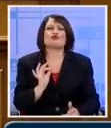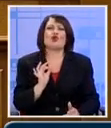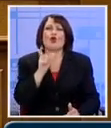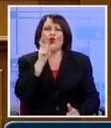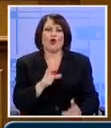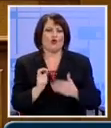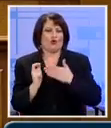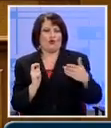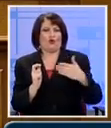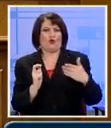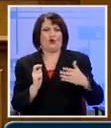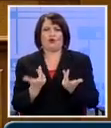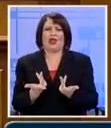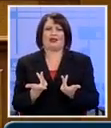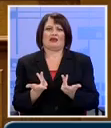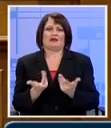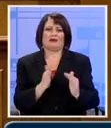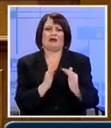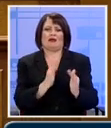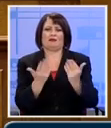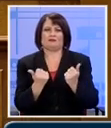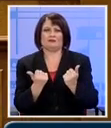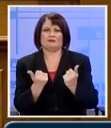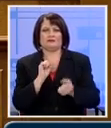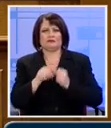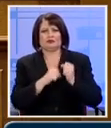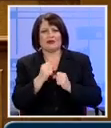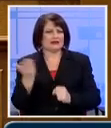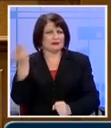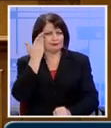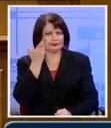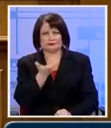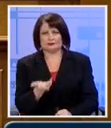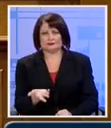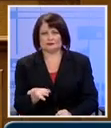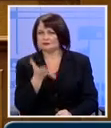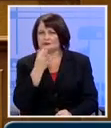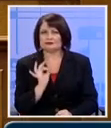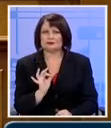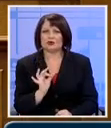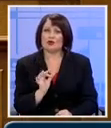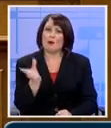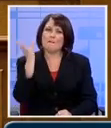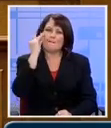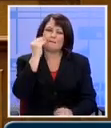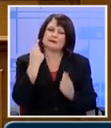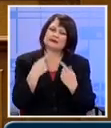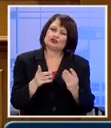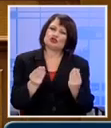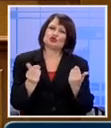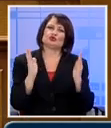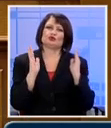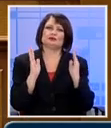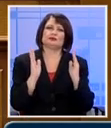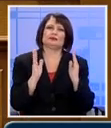άκρο και γιατί δεν υποθάλπτετε ακρότητες. Το προσπαθείτε, αλλά σας κοστίζει πολύ. Γιατί ήσασταν αλλιώς μαθημένοι.